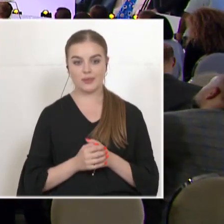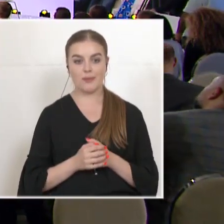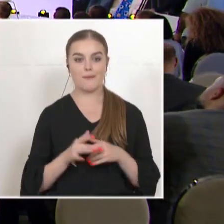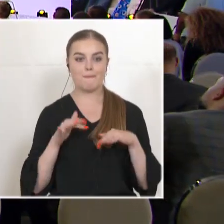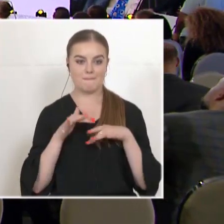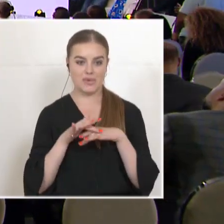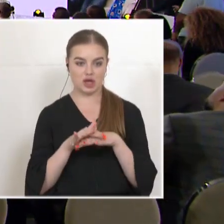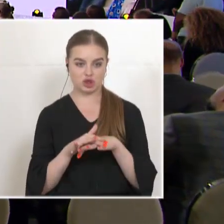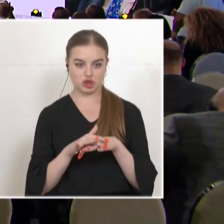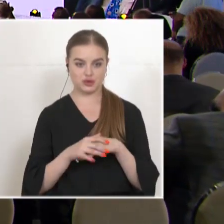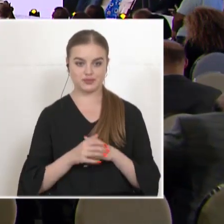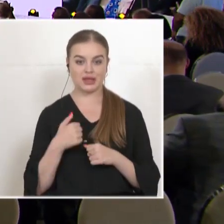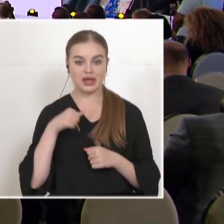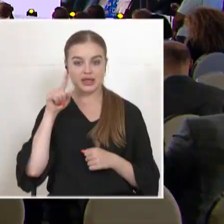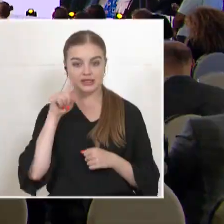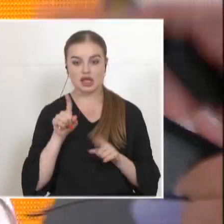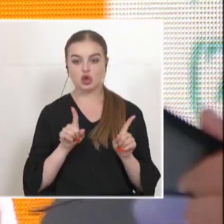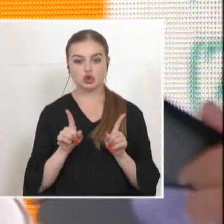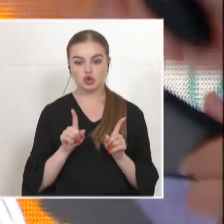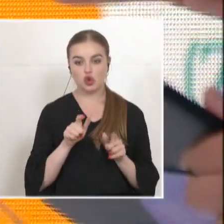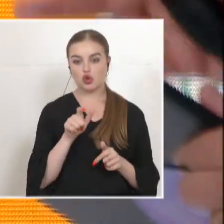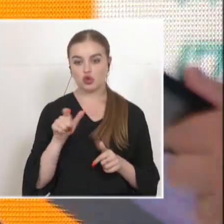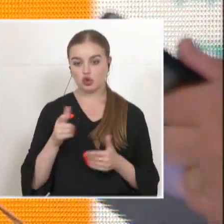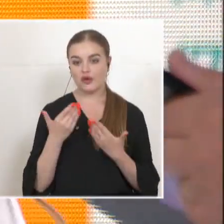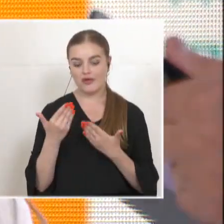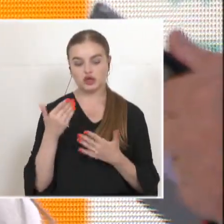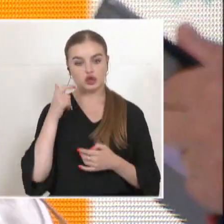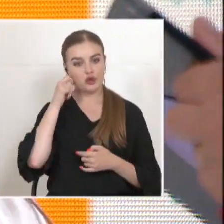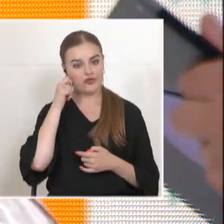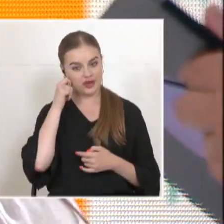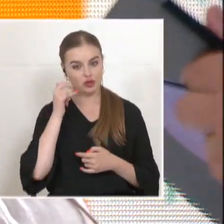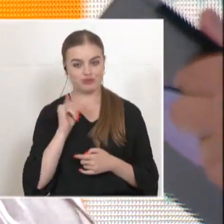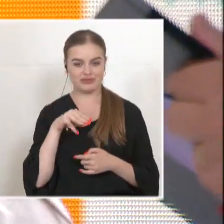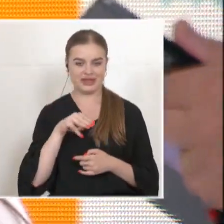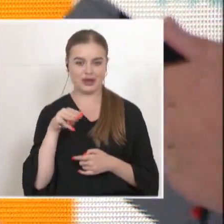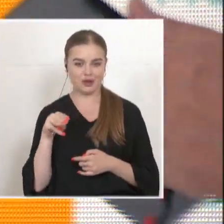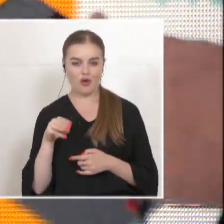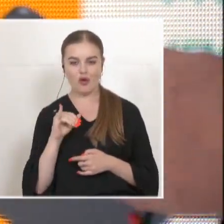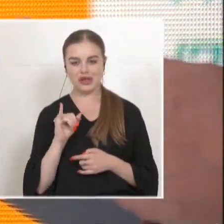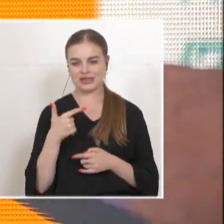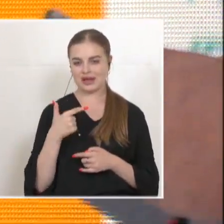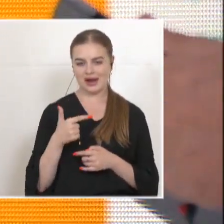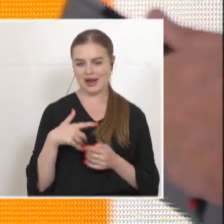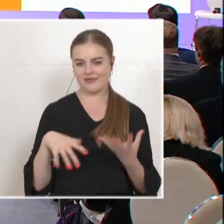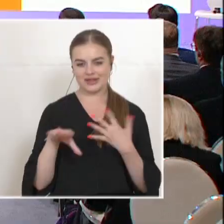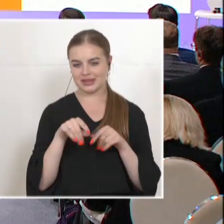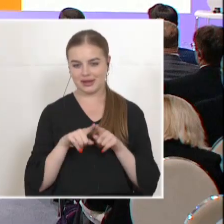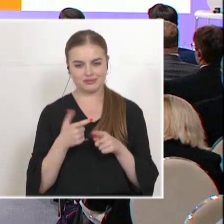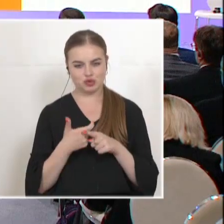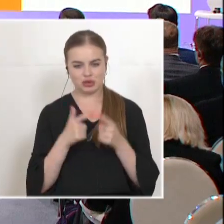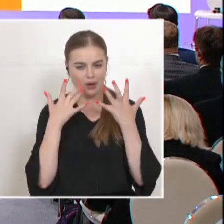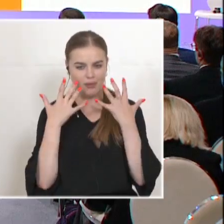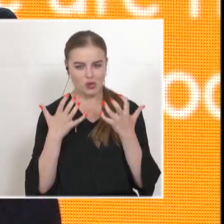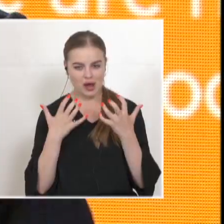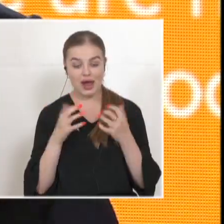мереж. Я знаю, що люди вашого віку і TikTok, і Instagram, і все так дуже полюбляють. Як